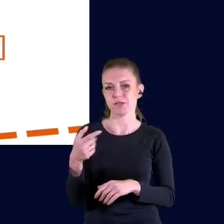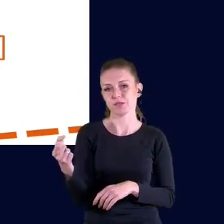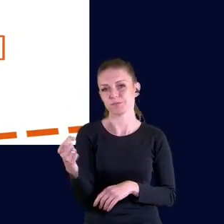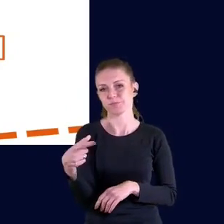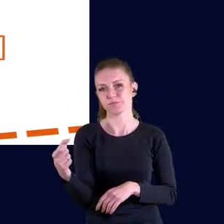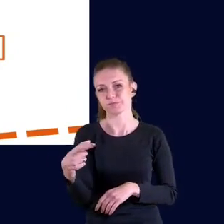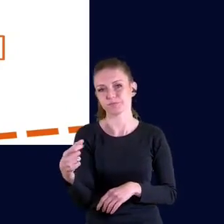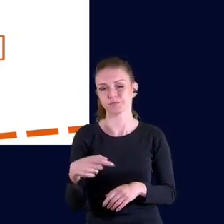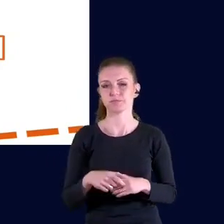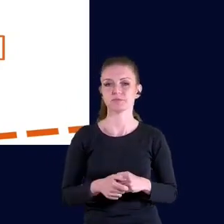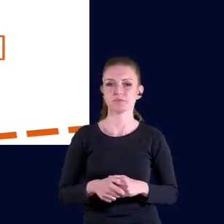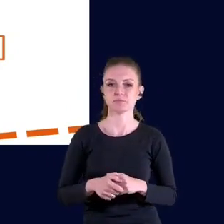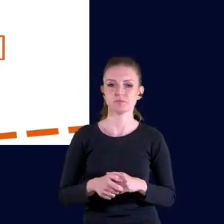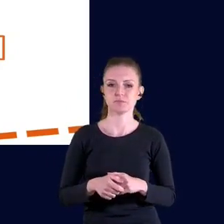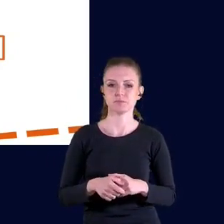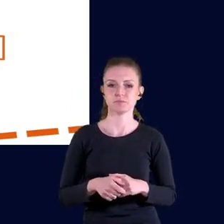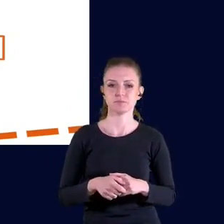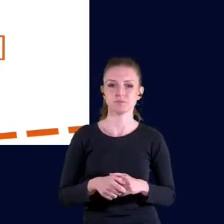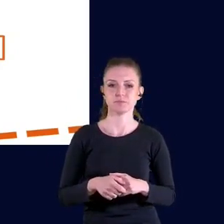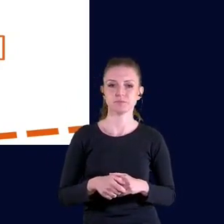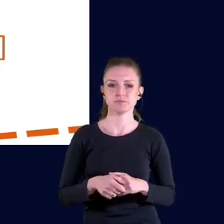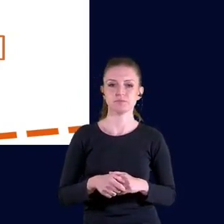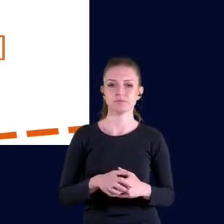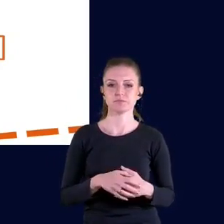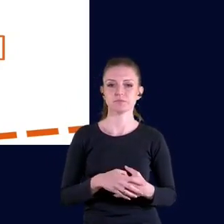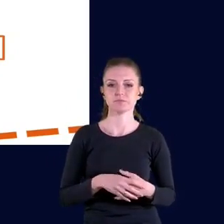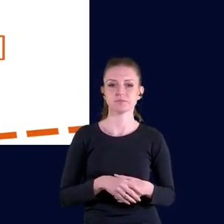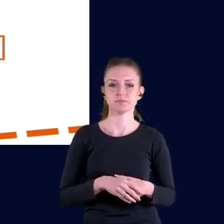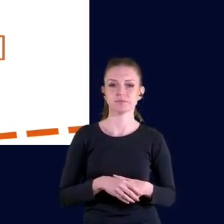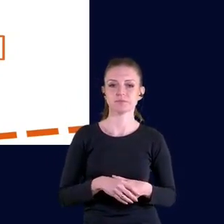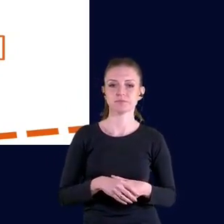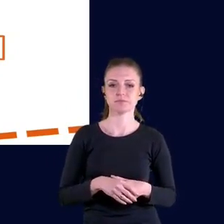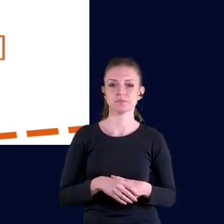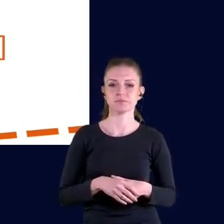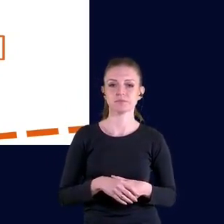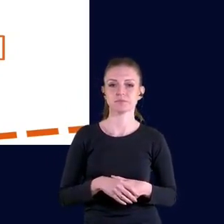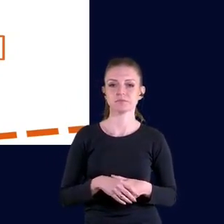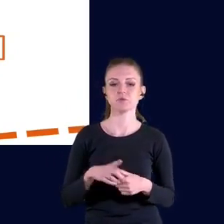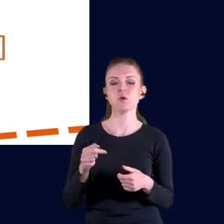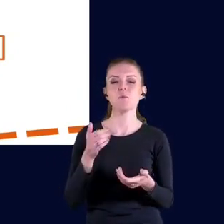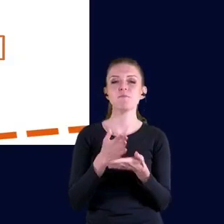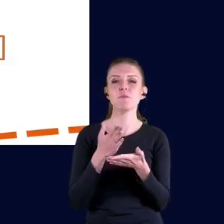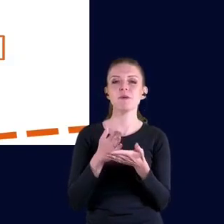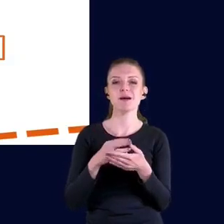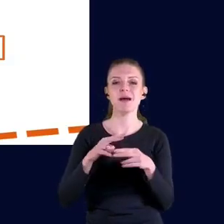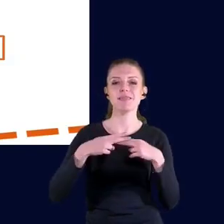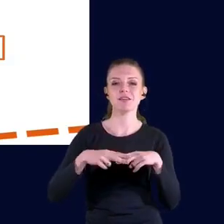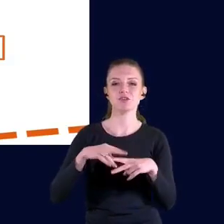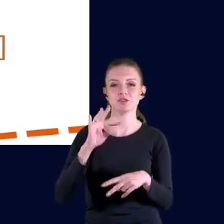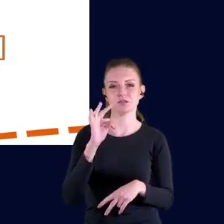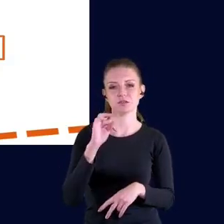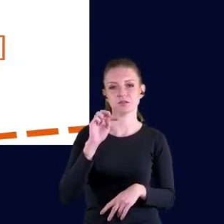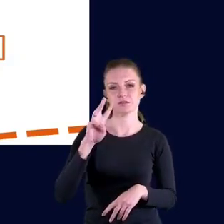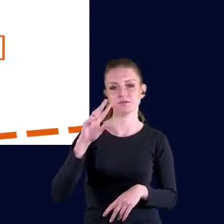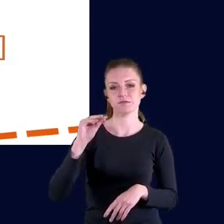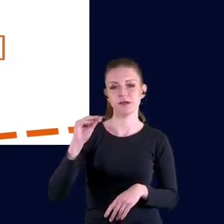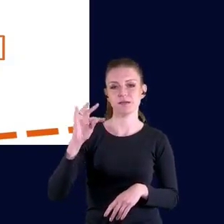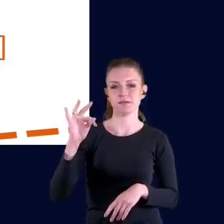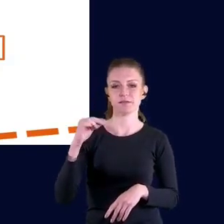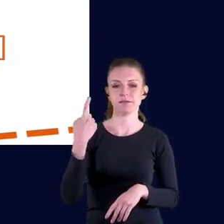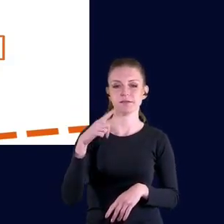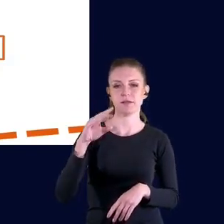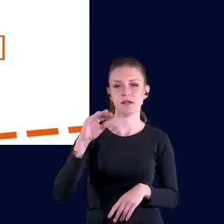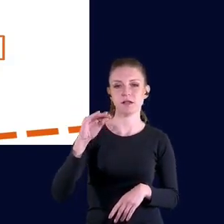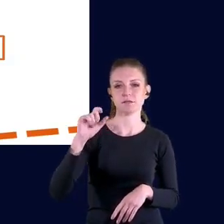tak statystyki Twittera są również dostępne m.in są dostępne dla każdego konta